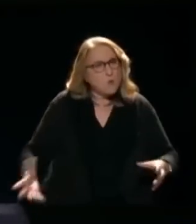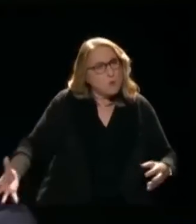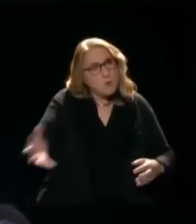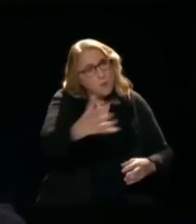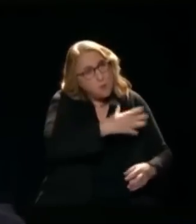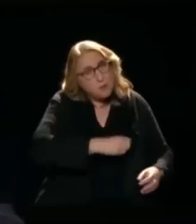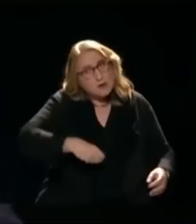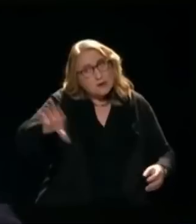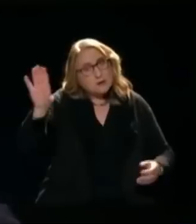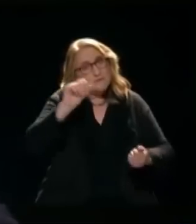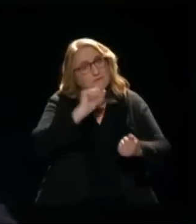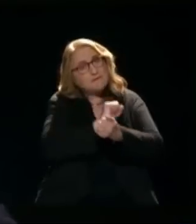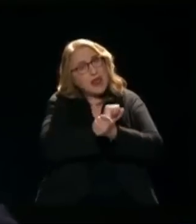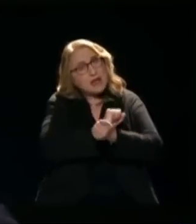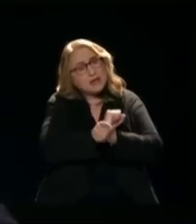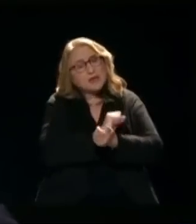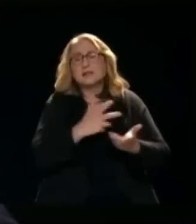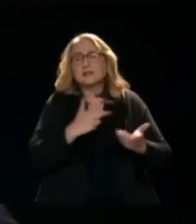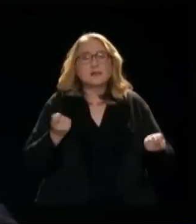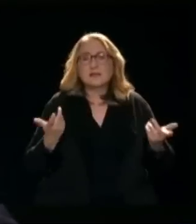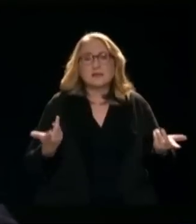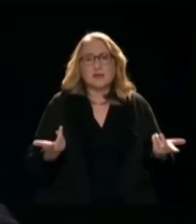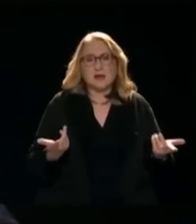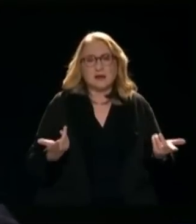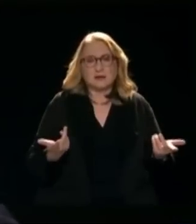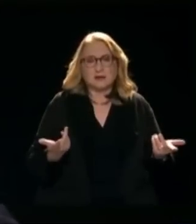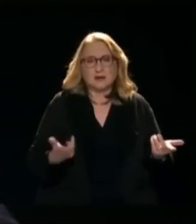μια νέα μέρα πολύ...